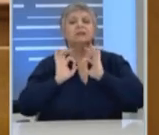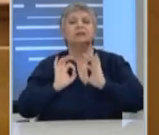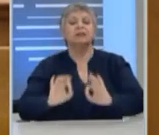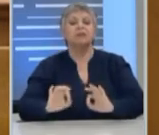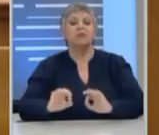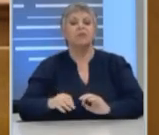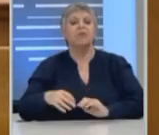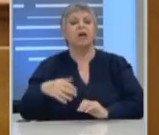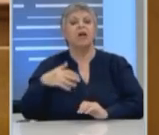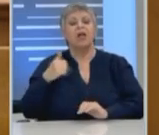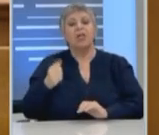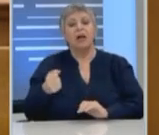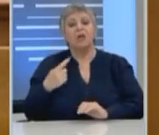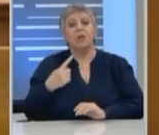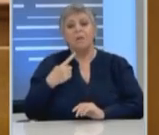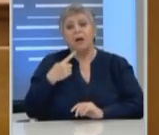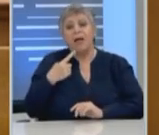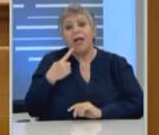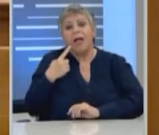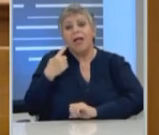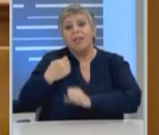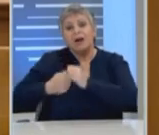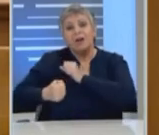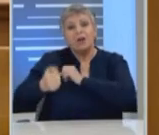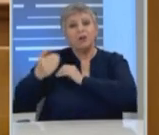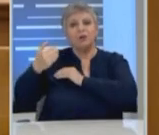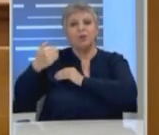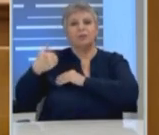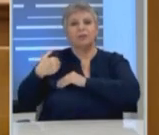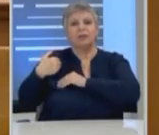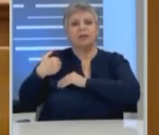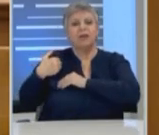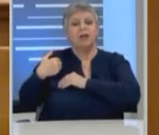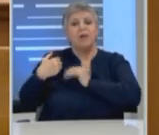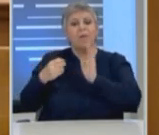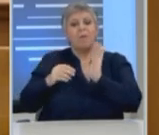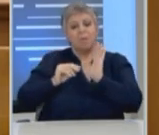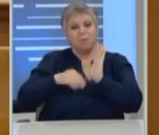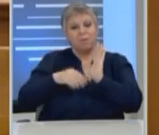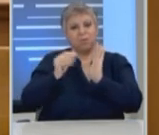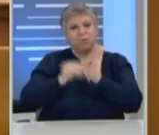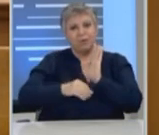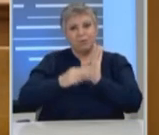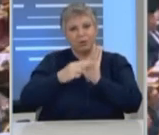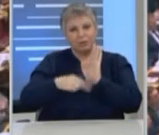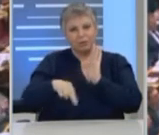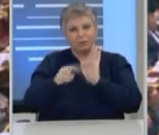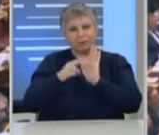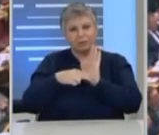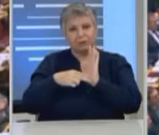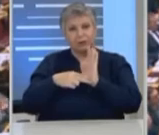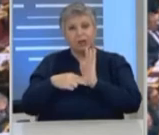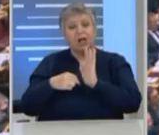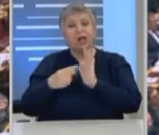έναν ολόκληρο χρόνο εκτός μνημονίων, γιατί θα βγούμε οριστικά το καλοκαίρι του 2018, κύριε